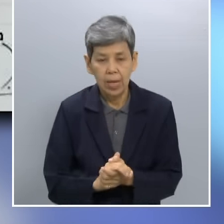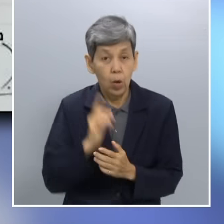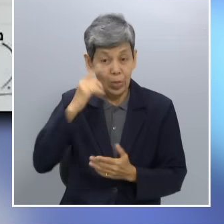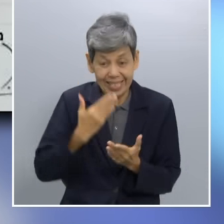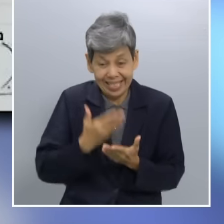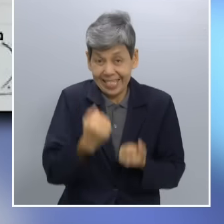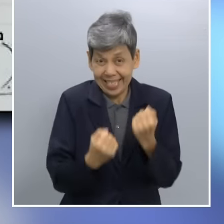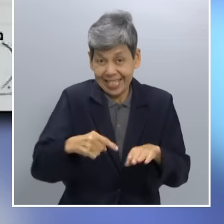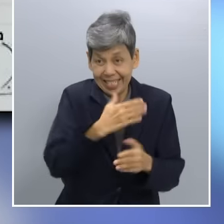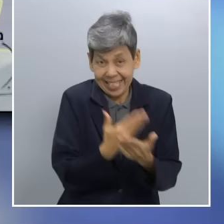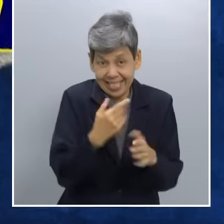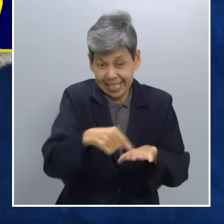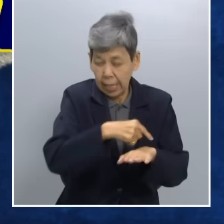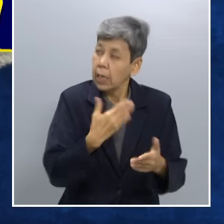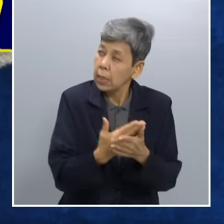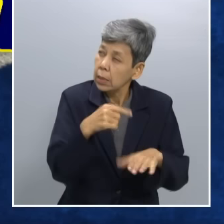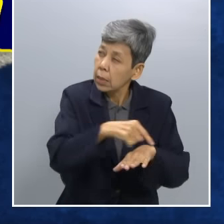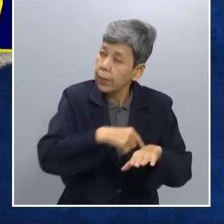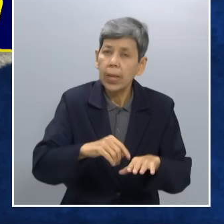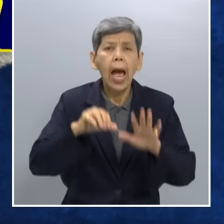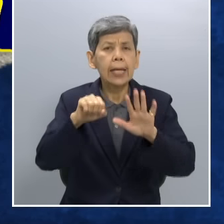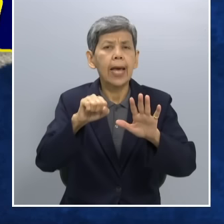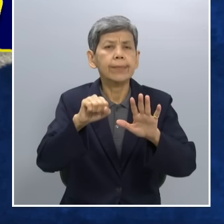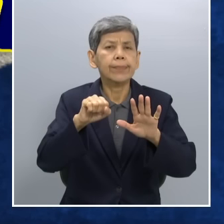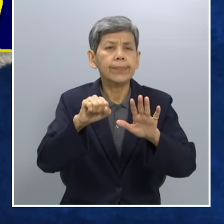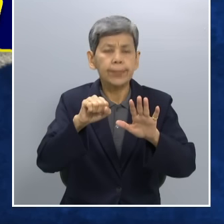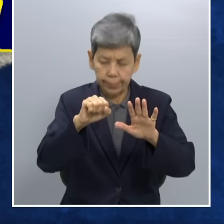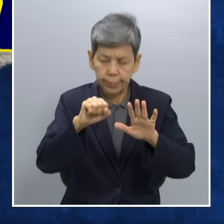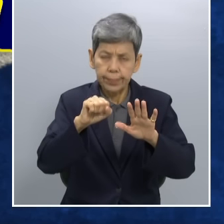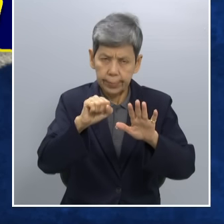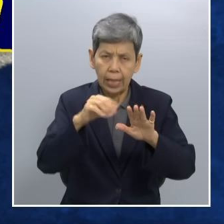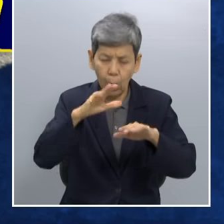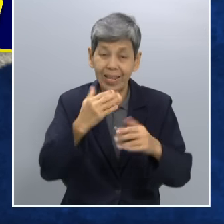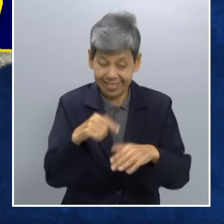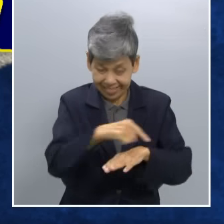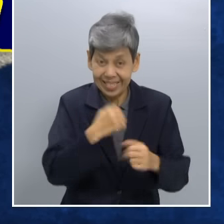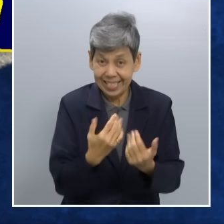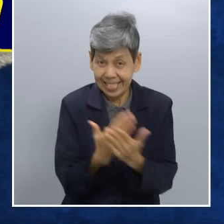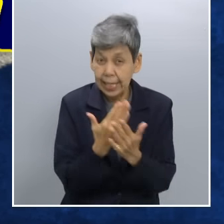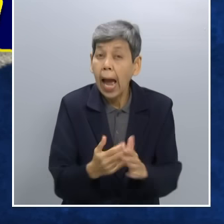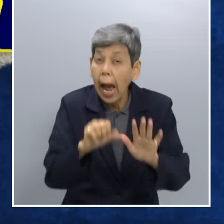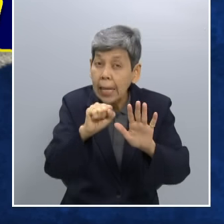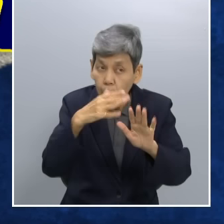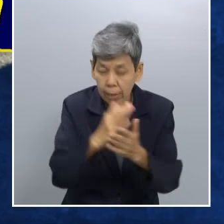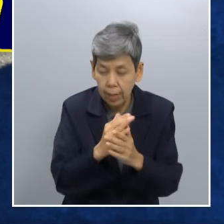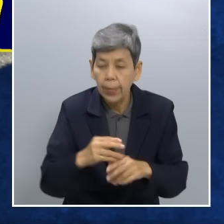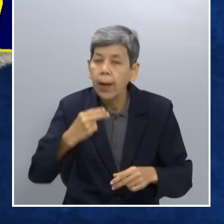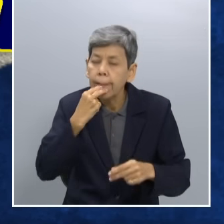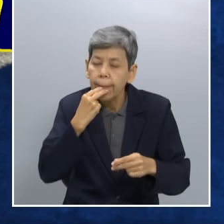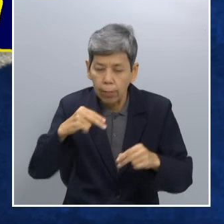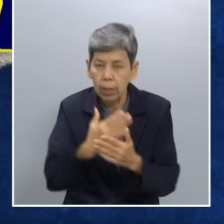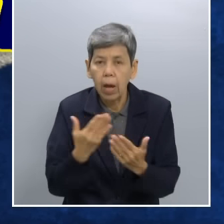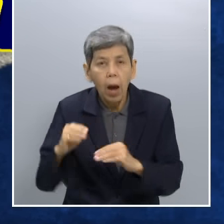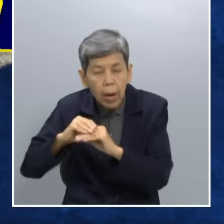รถคันนี้มาเนี่ยนะครับตอนนั้นนะฮะ 500,000กว่าบาทโอโห 500,000กว่าบาทนะครับค่าเปลี่ยนแบต 43,000